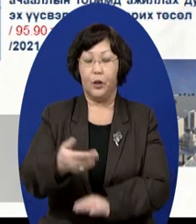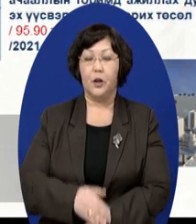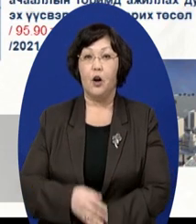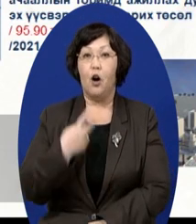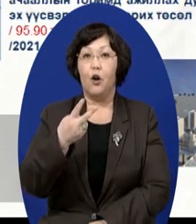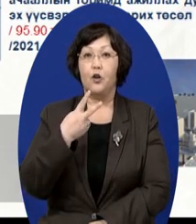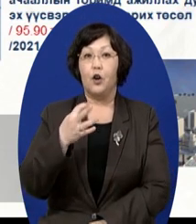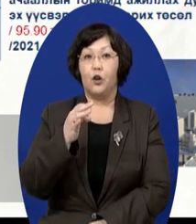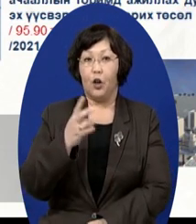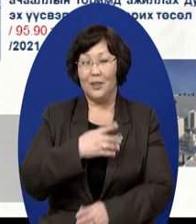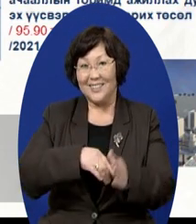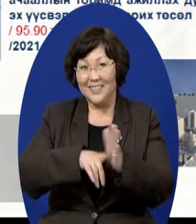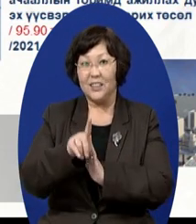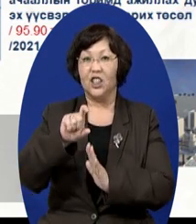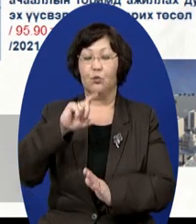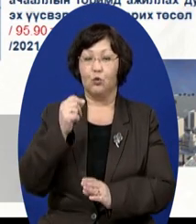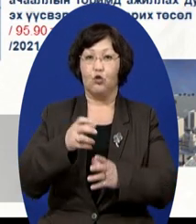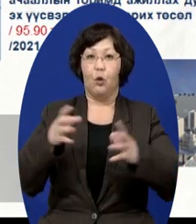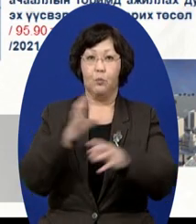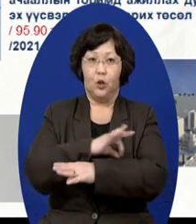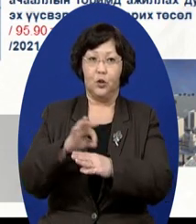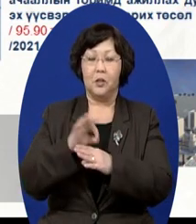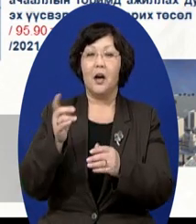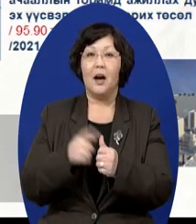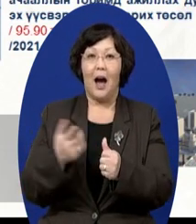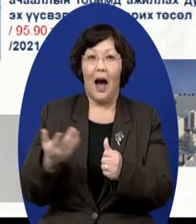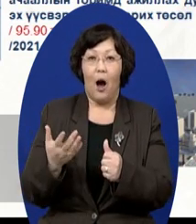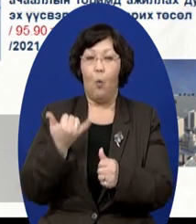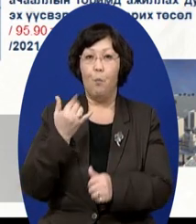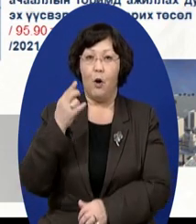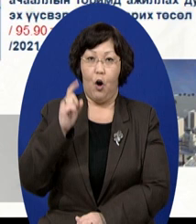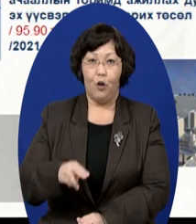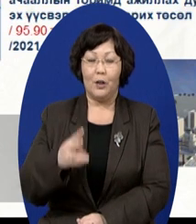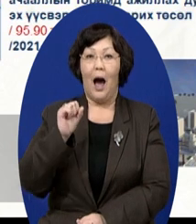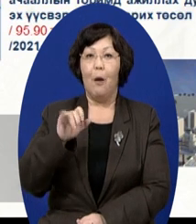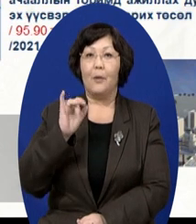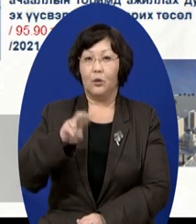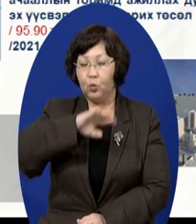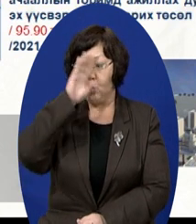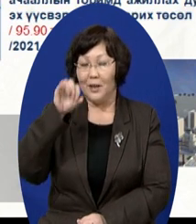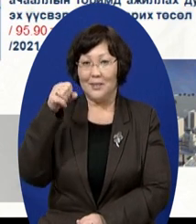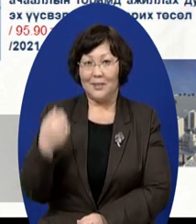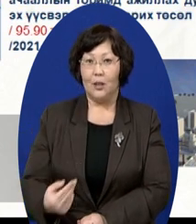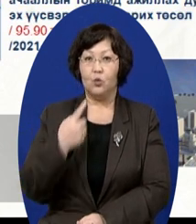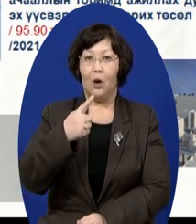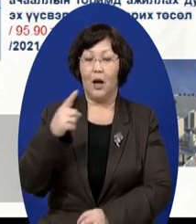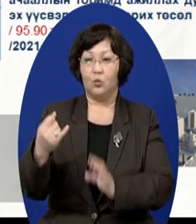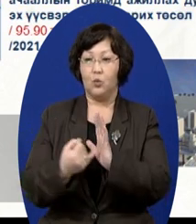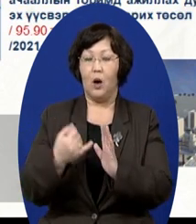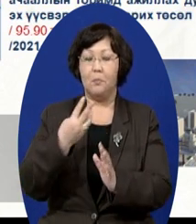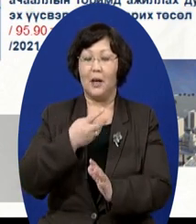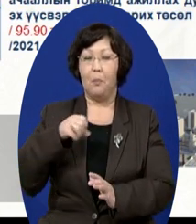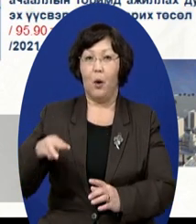2022 оноос эхлэх эрчим хүчний төслүүдийг нэрлэе. Улаанбаатар хотод амгалан дулааны станцыг 116 мегаваттар